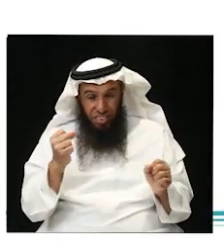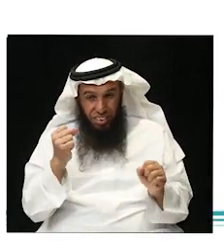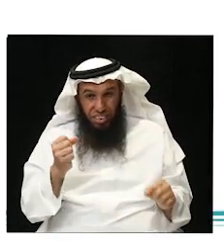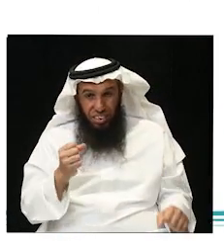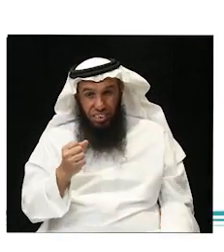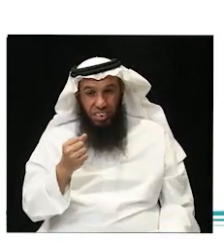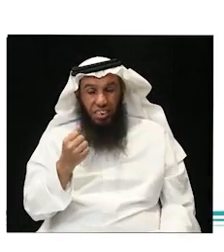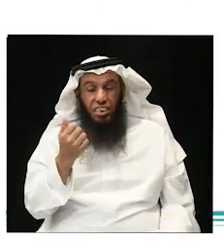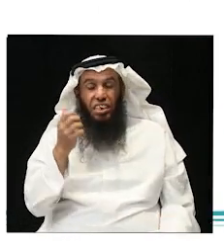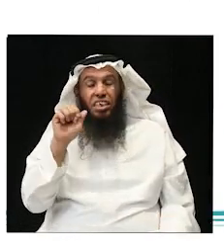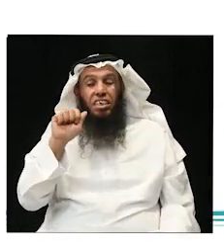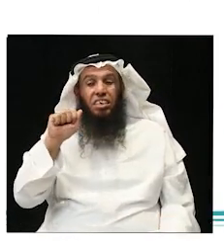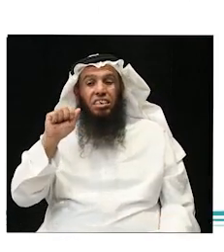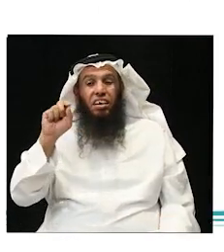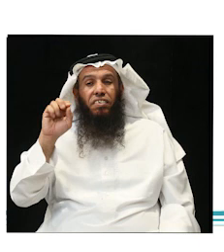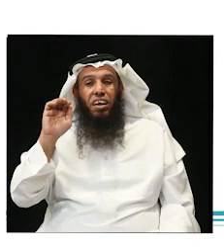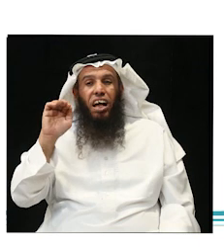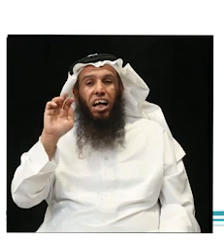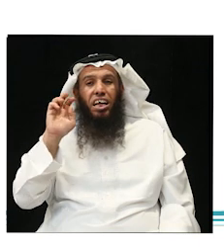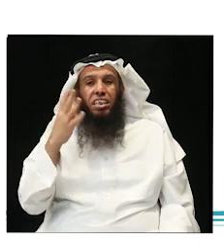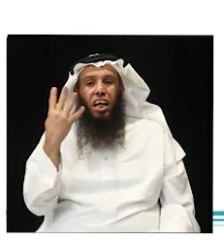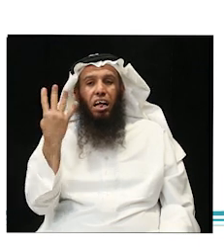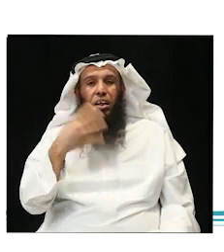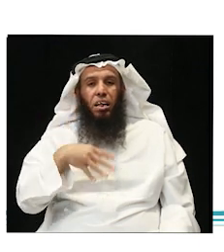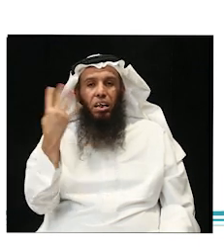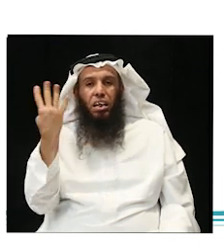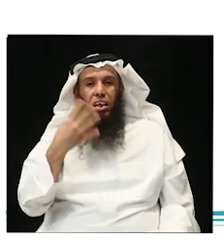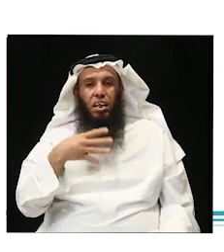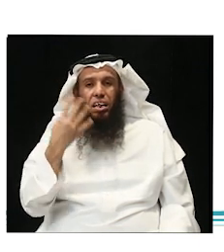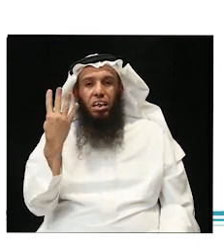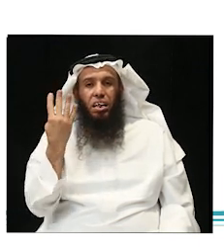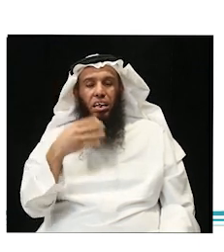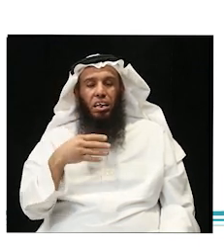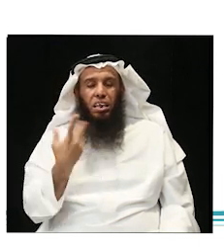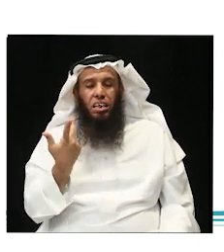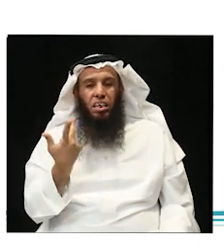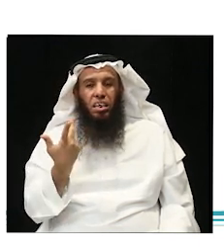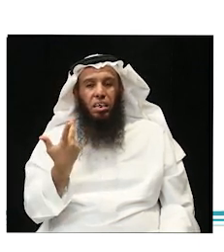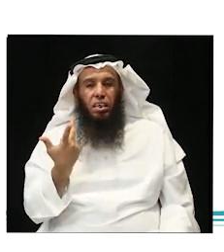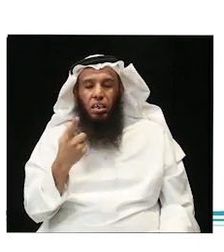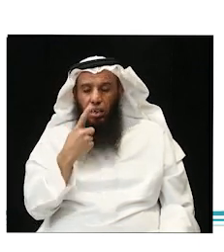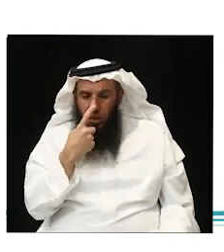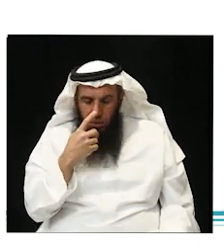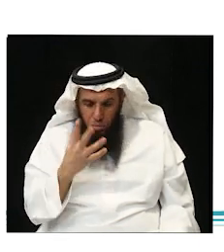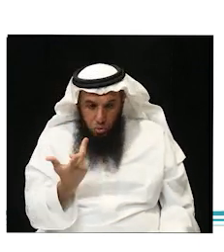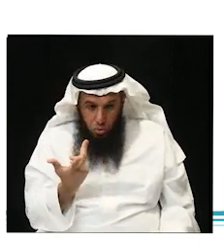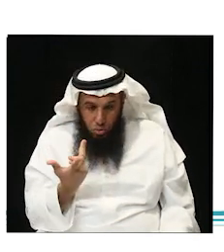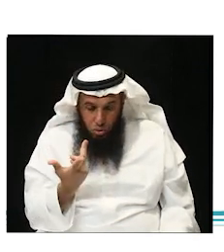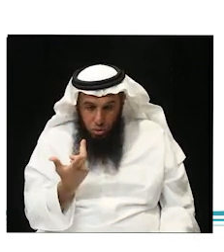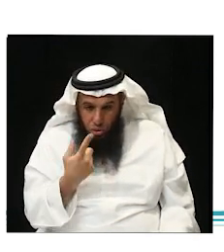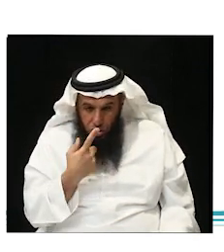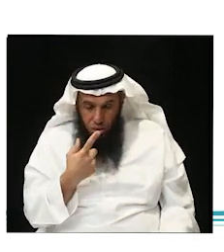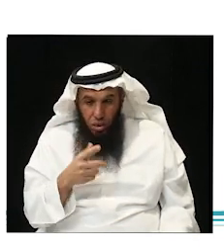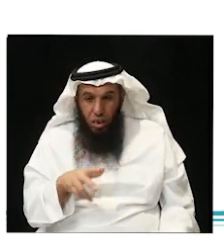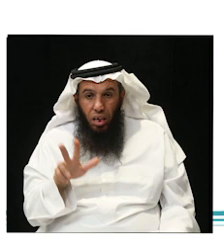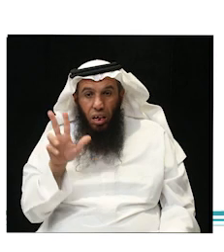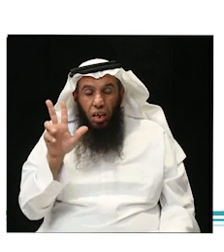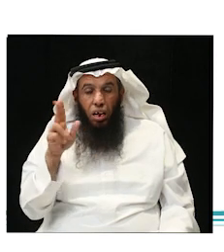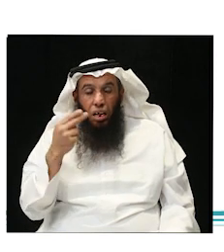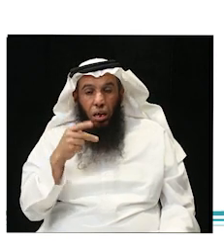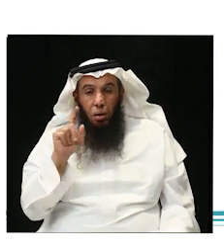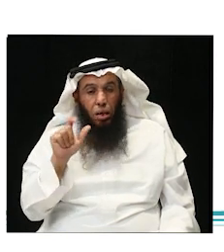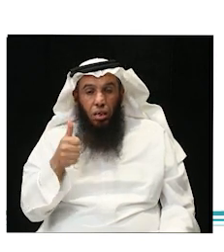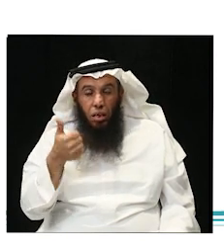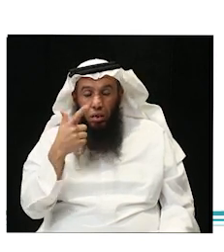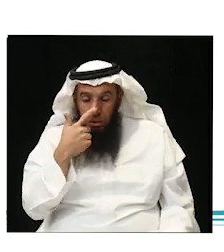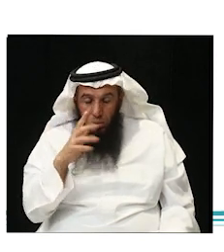البداية لمن تصرف العبادة، قلنا لله سبحانه وتعالى. إذا لمن تكون العبودية؟ العبودية هي شرف للإنسان أن يكون